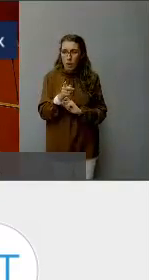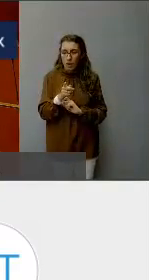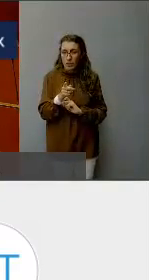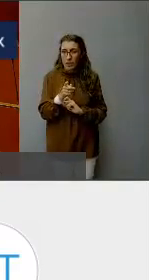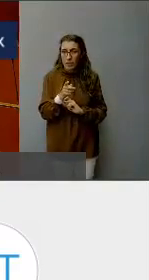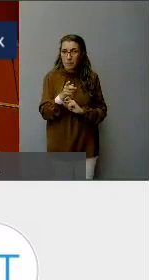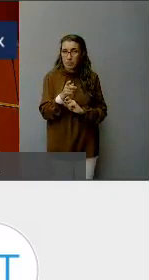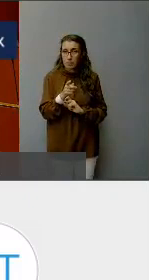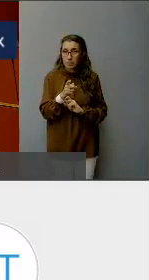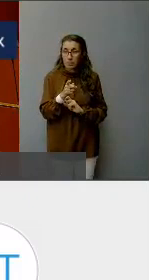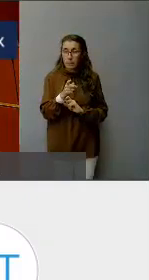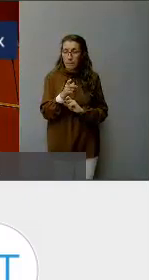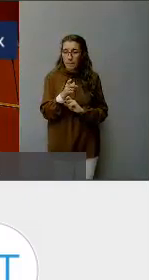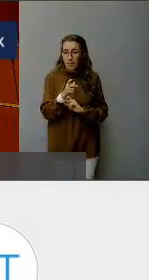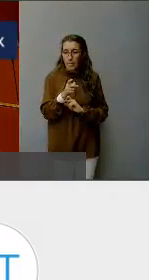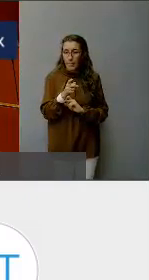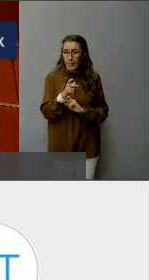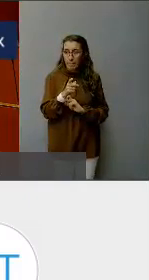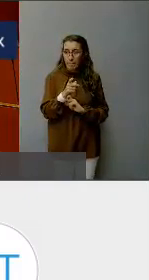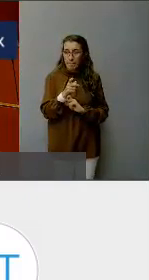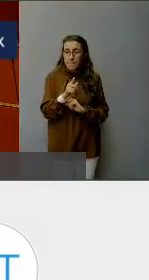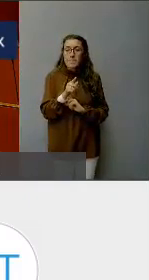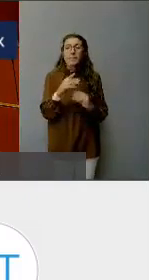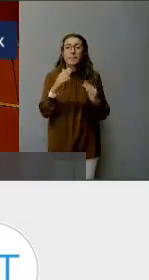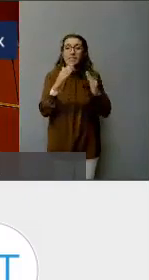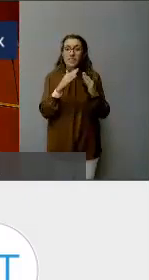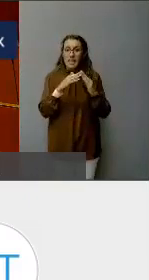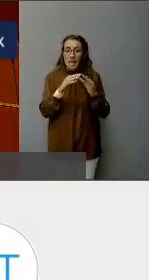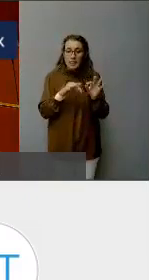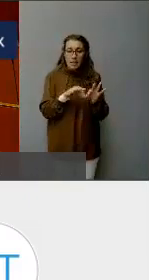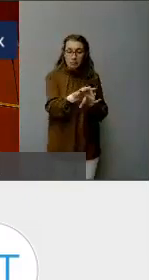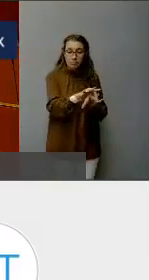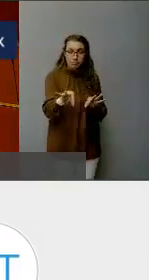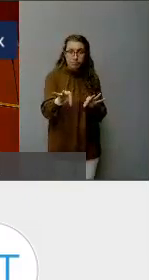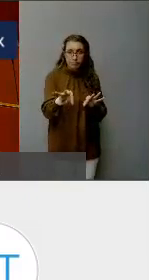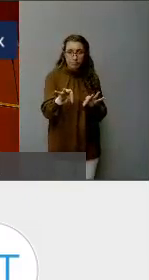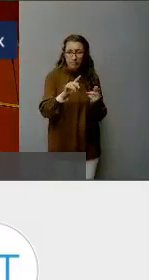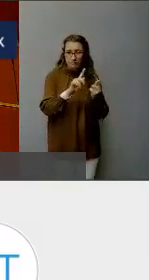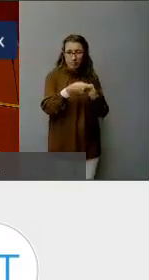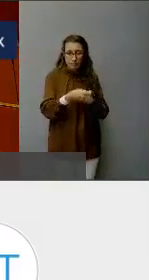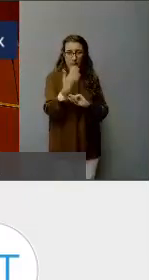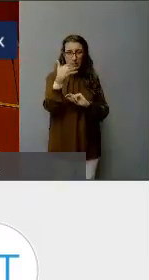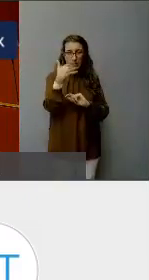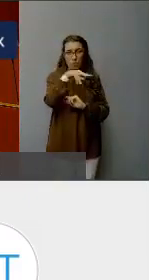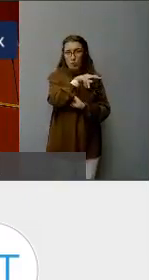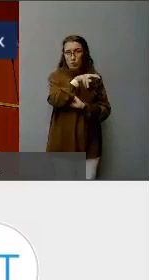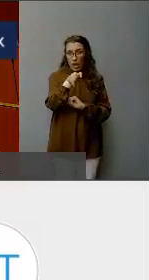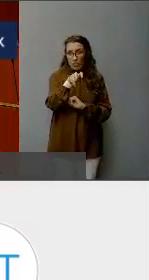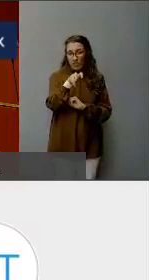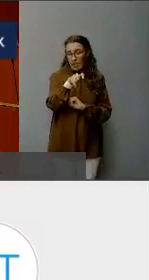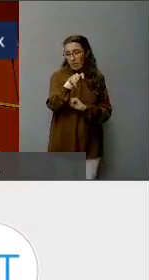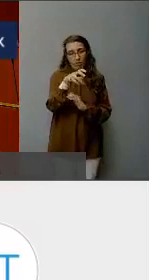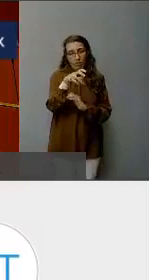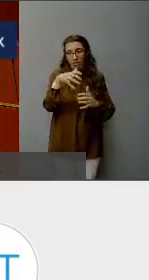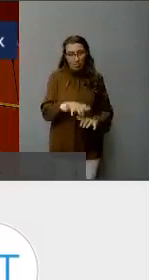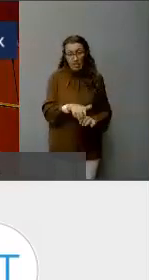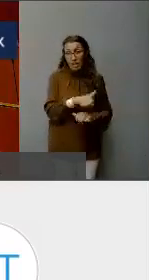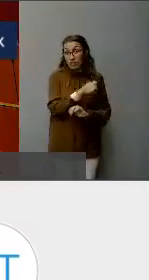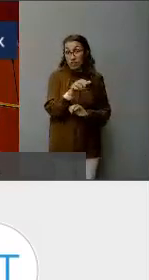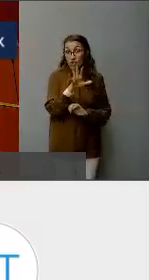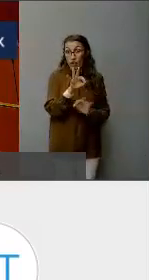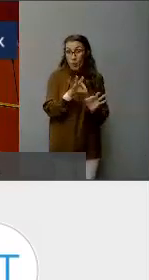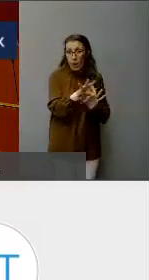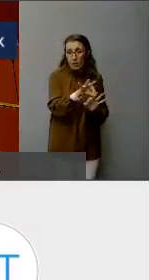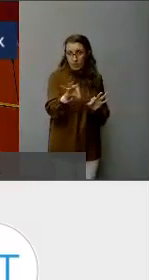dimensione delle di ogni singola villetta cioè da 200 metri quadri fino abbassare fino a 150 e